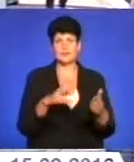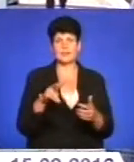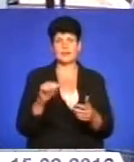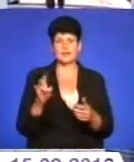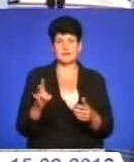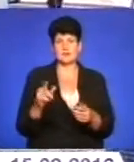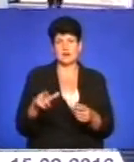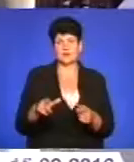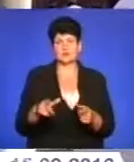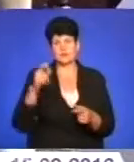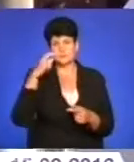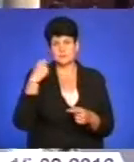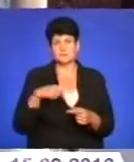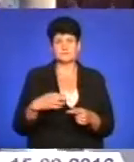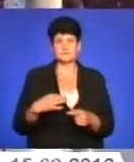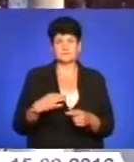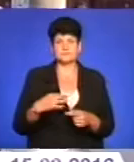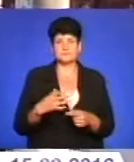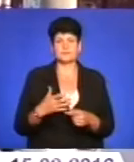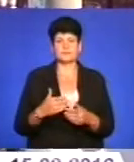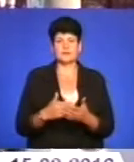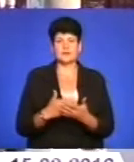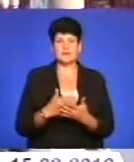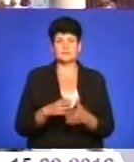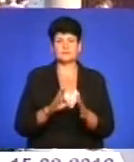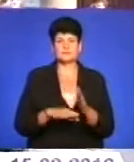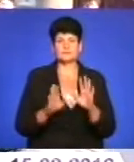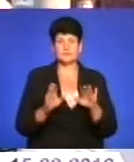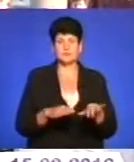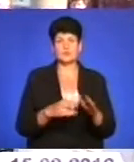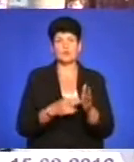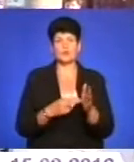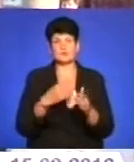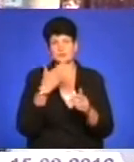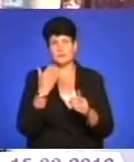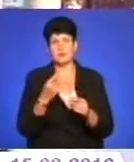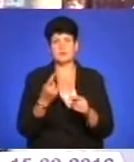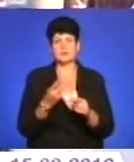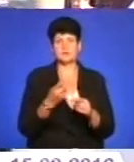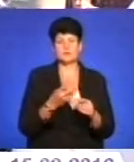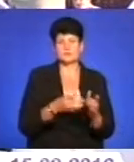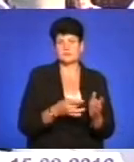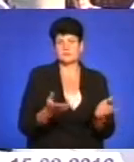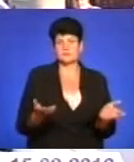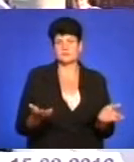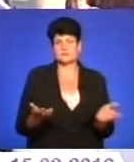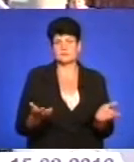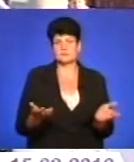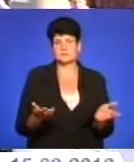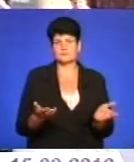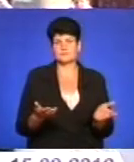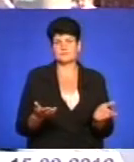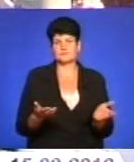за така служба? Якість, так, нічого, то поїзда нема раз, то поїзда нема два.